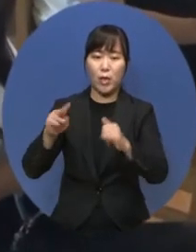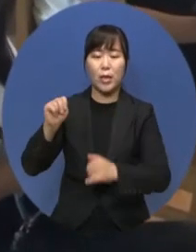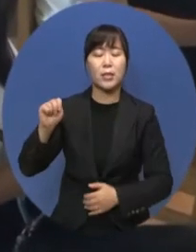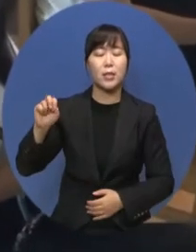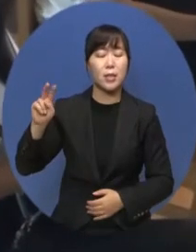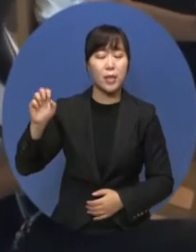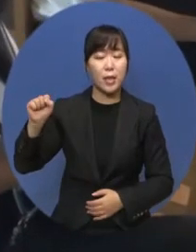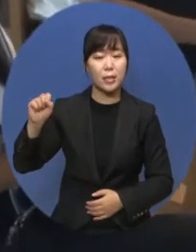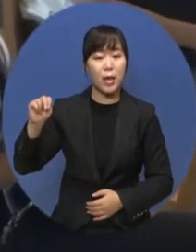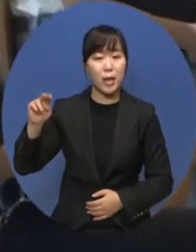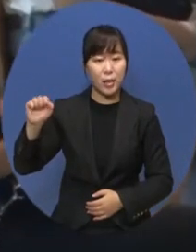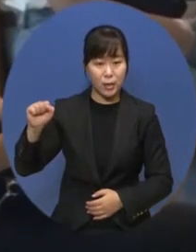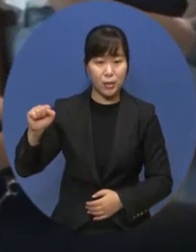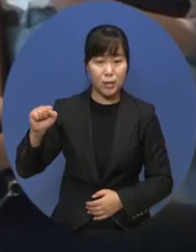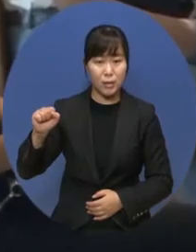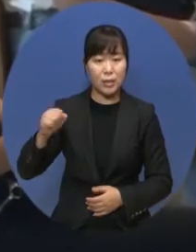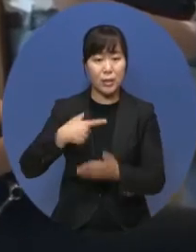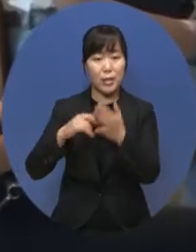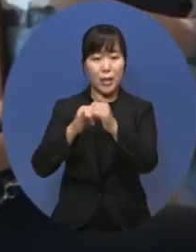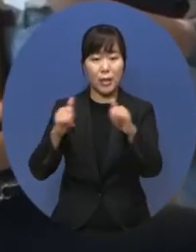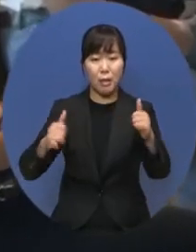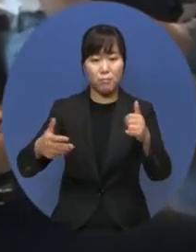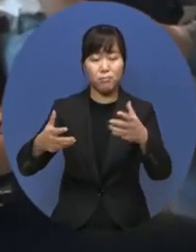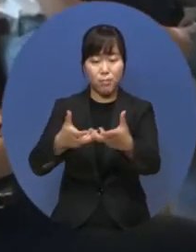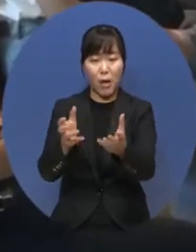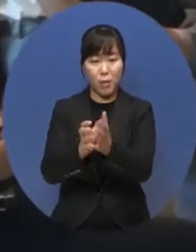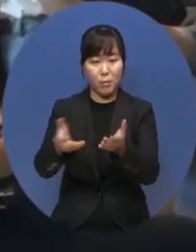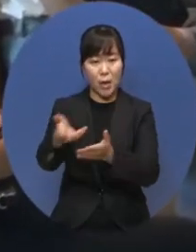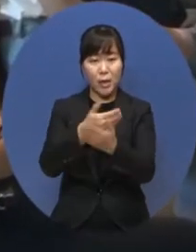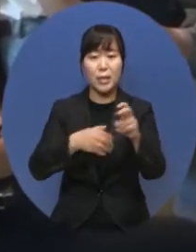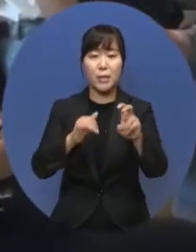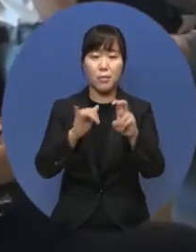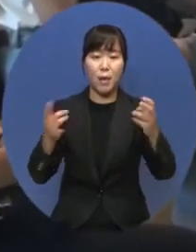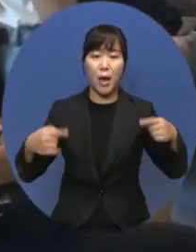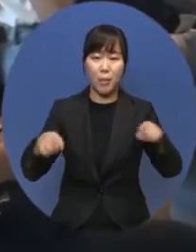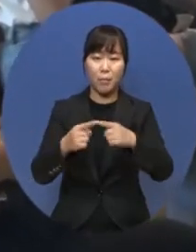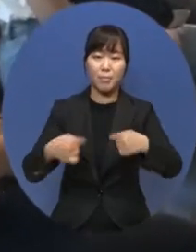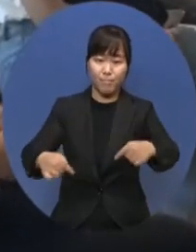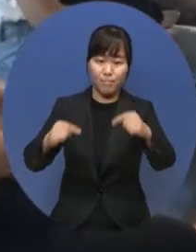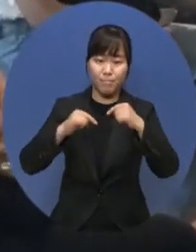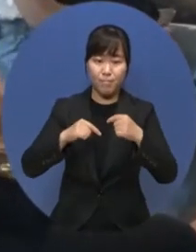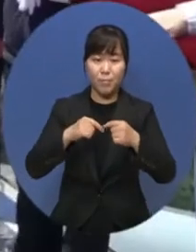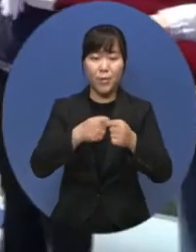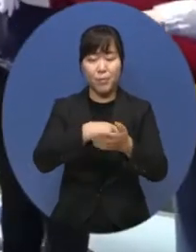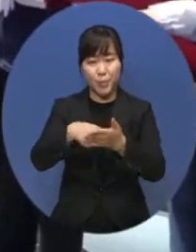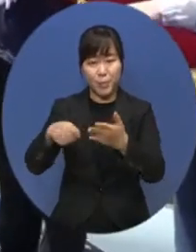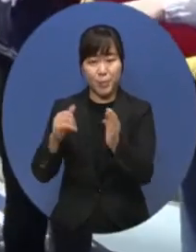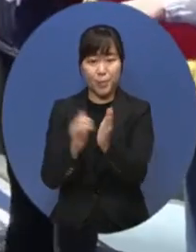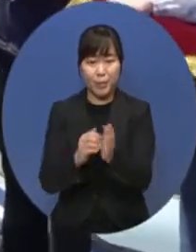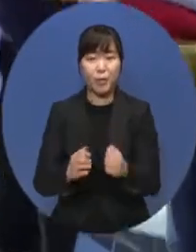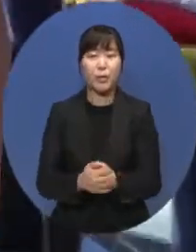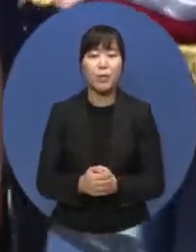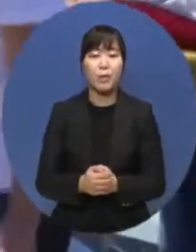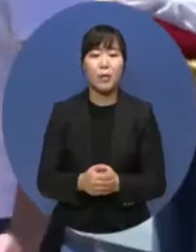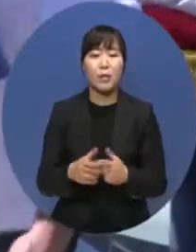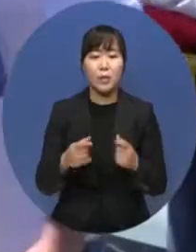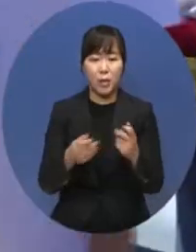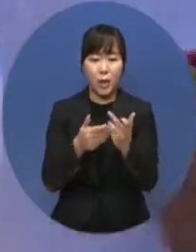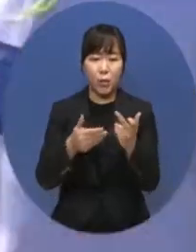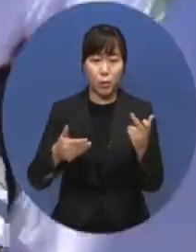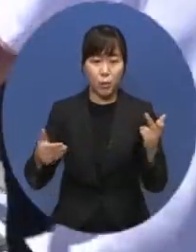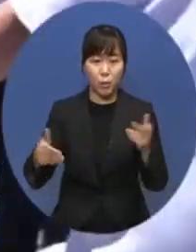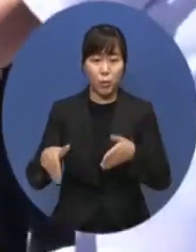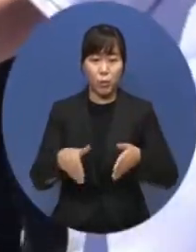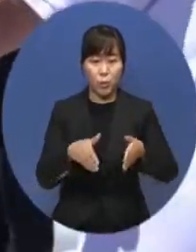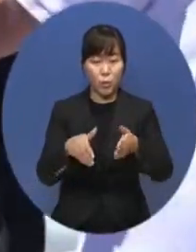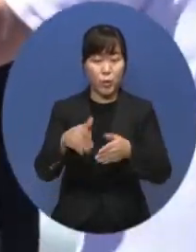SNS 기자단 팸투어를 추진해 20여 명의 기자들이 동행해 취재했습니다. 최문순 강원도지사는